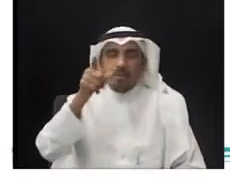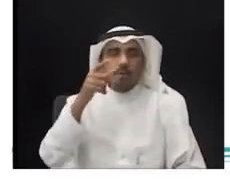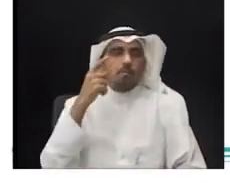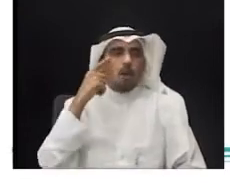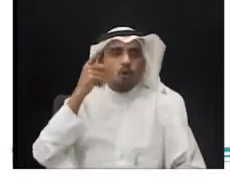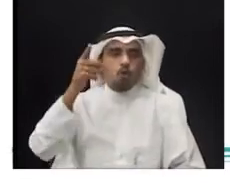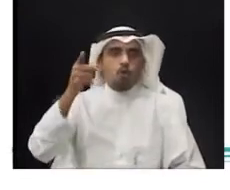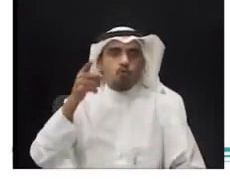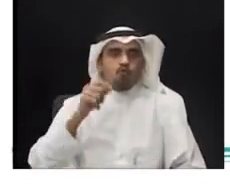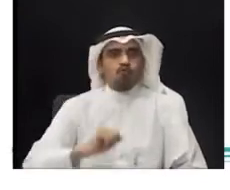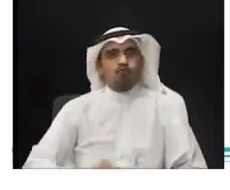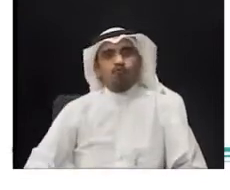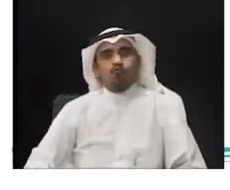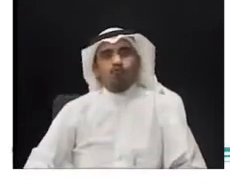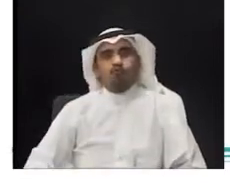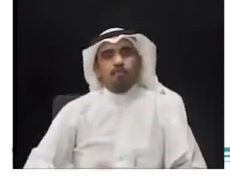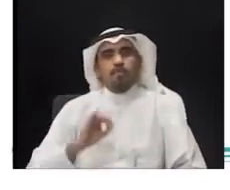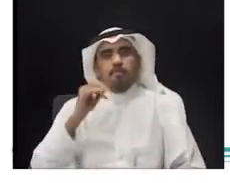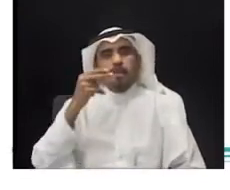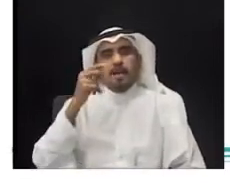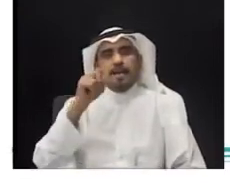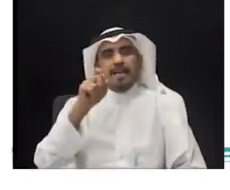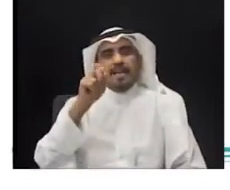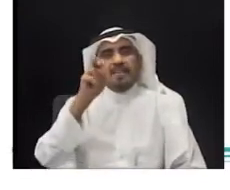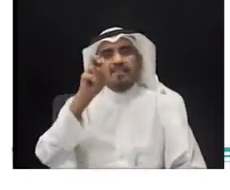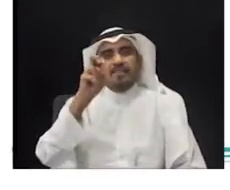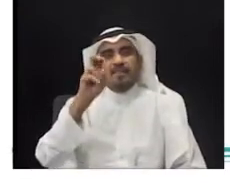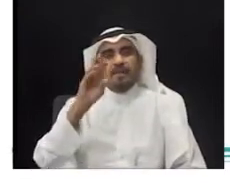معروف أو نكرة؟